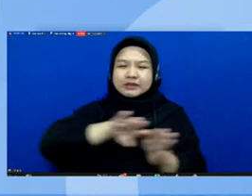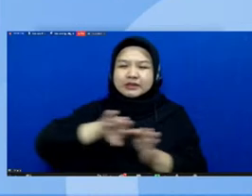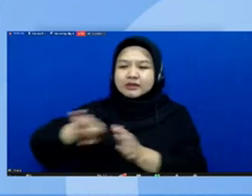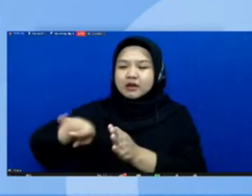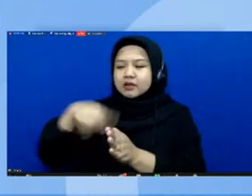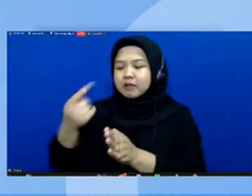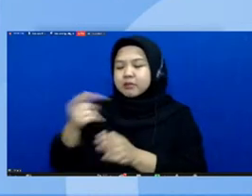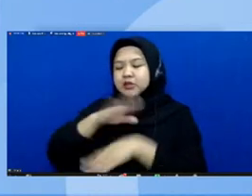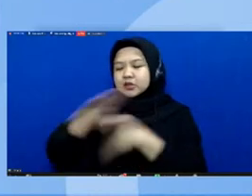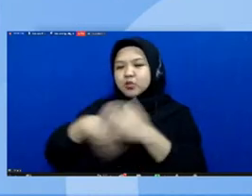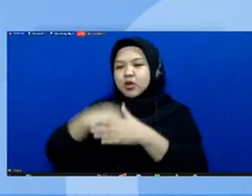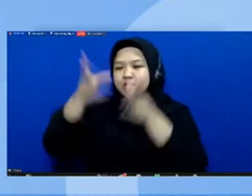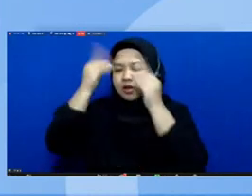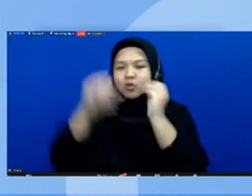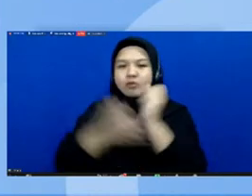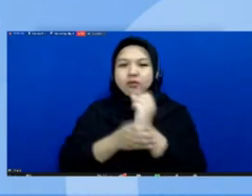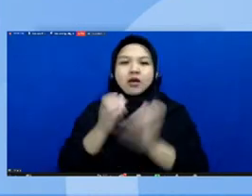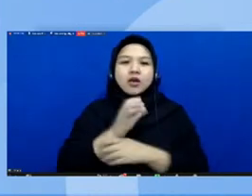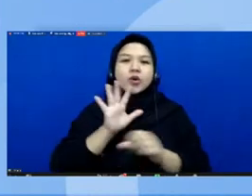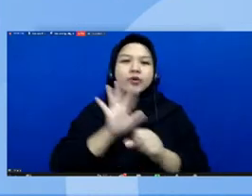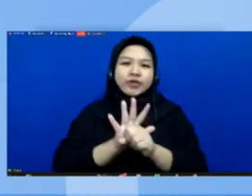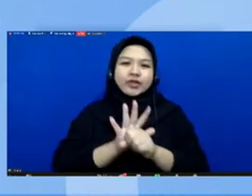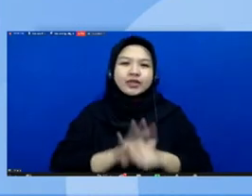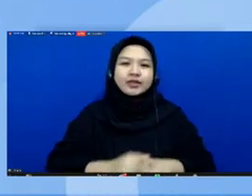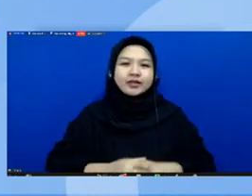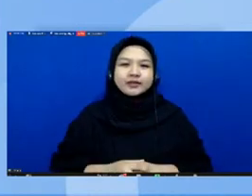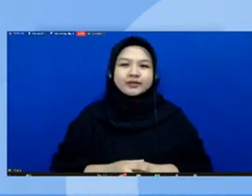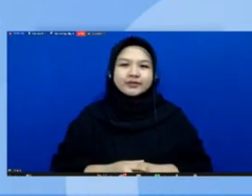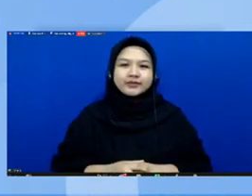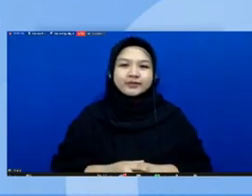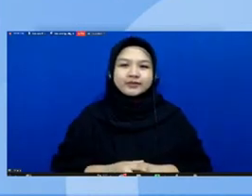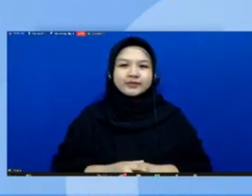semua tentang bahayanya COVID.